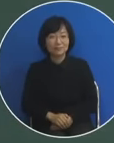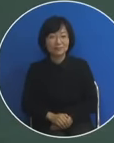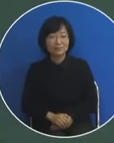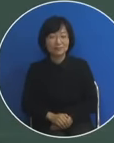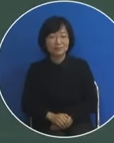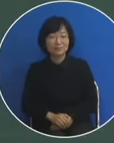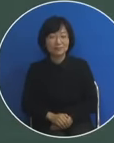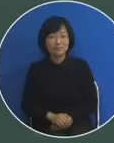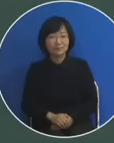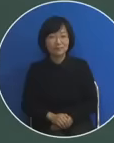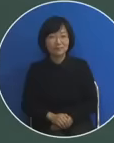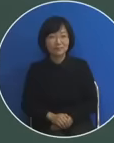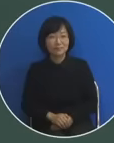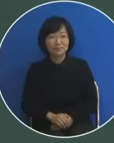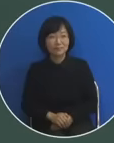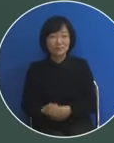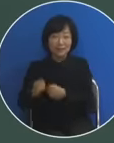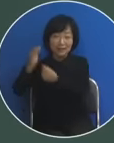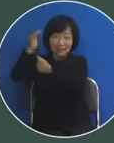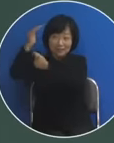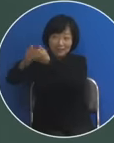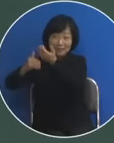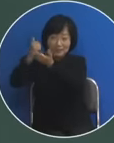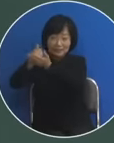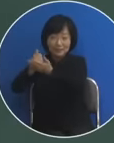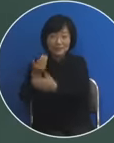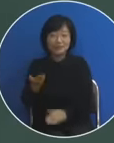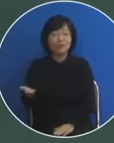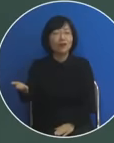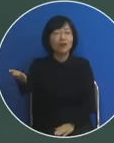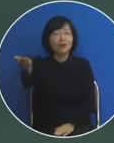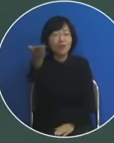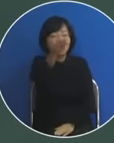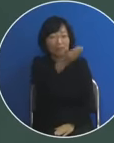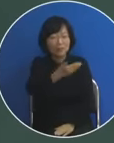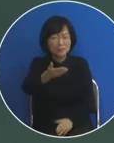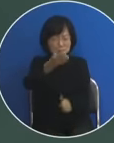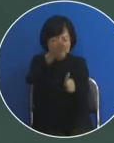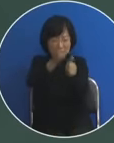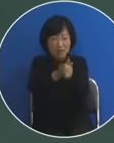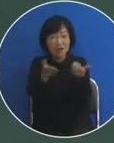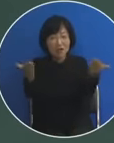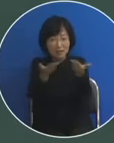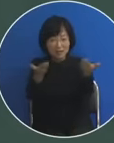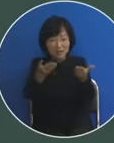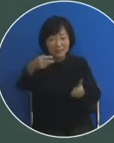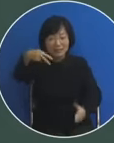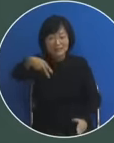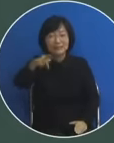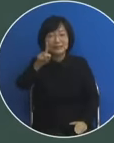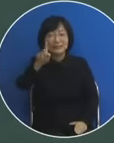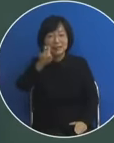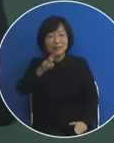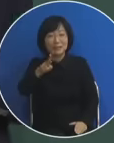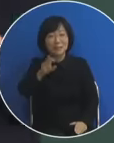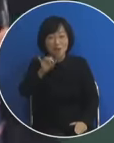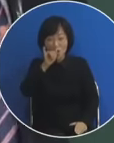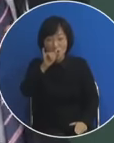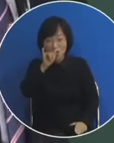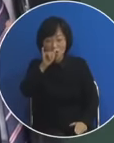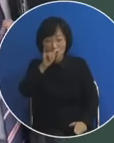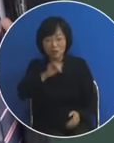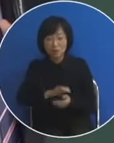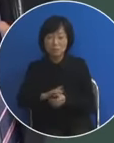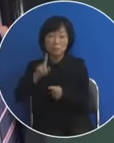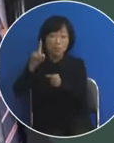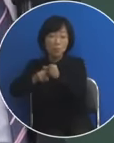여러분에게 주신 몇 개 절대 사명이 있거든요. But there are a few absolute missions that God has given to you. 절대 목표만 있는 게 아니고